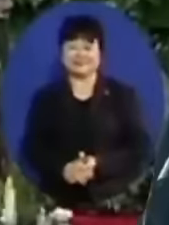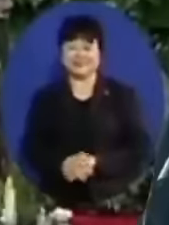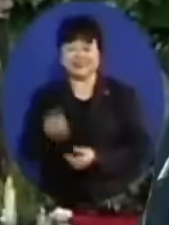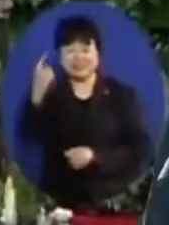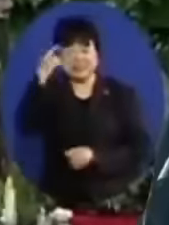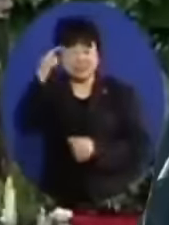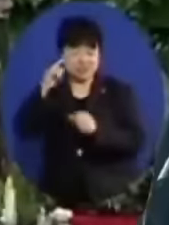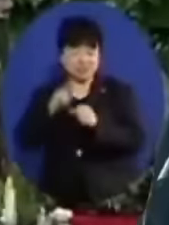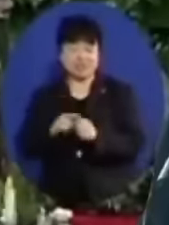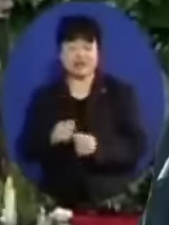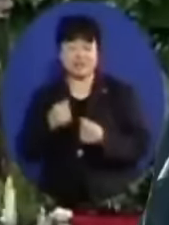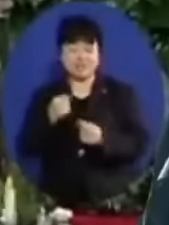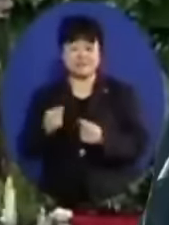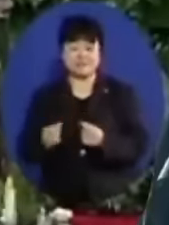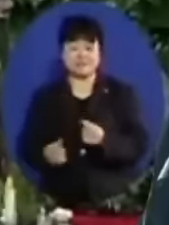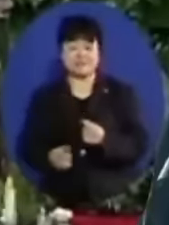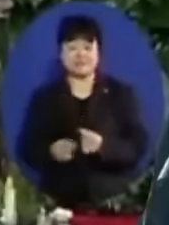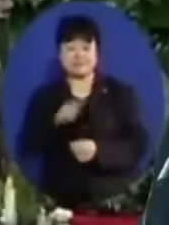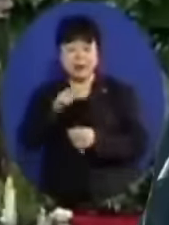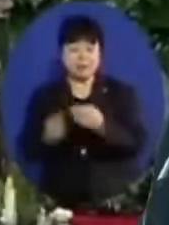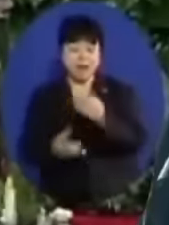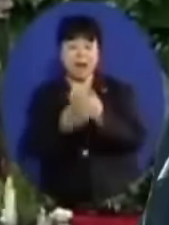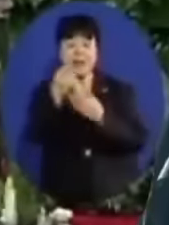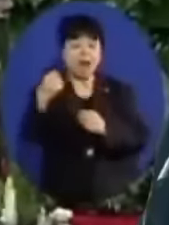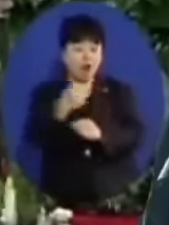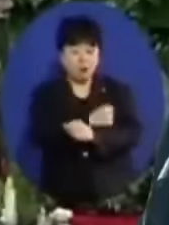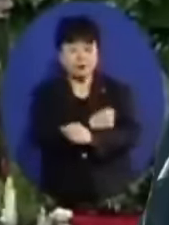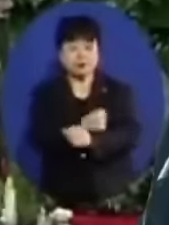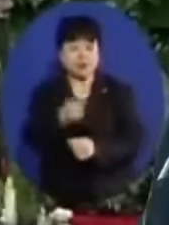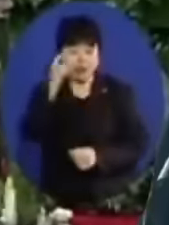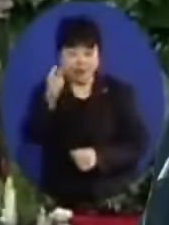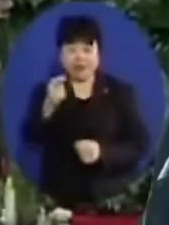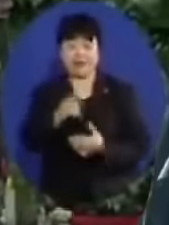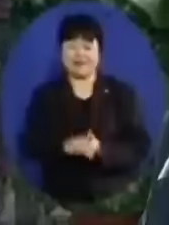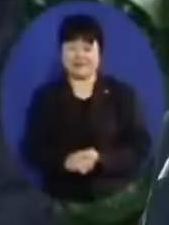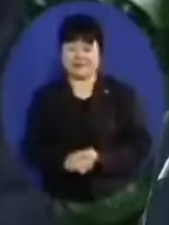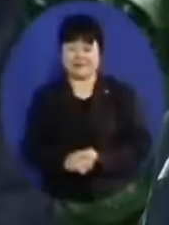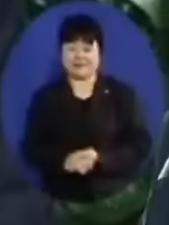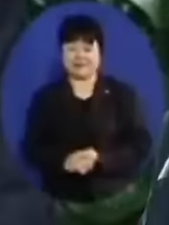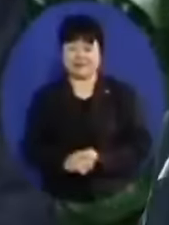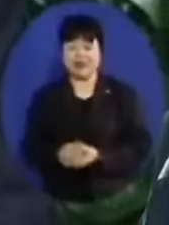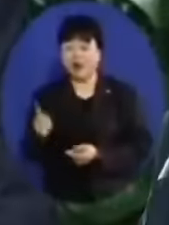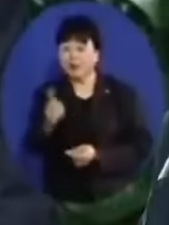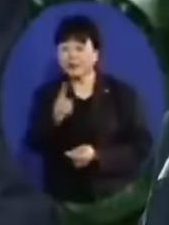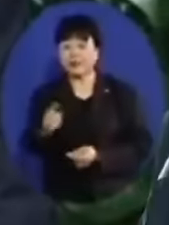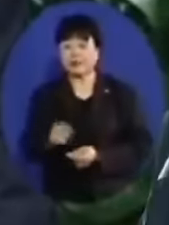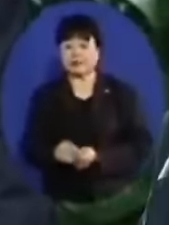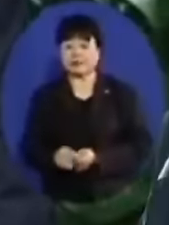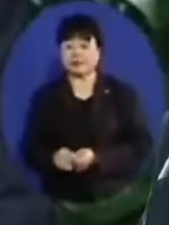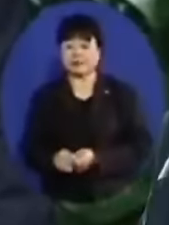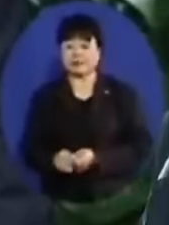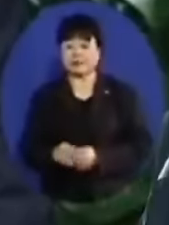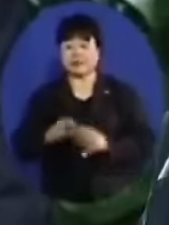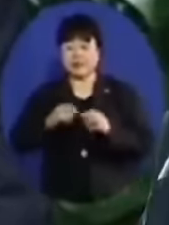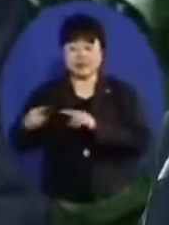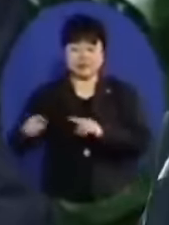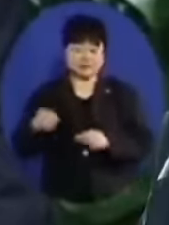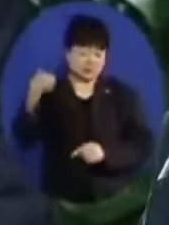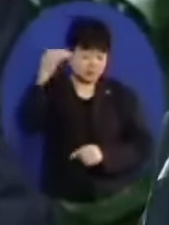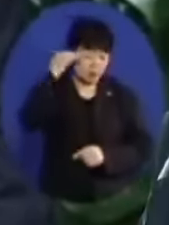정신력이란 무섭습니다. 단결력이란 엄청나게 무섭습니다. 어떠한 정치적인 세력도